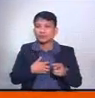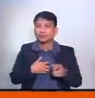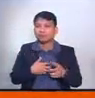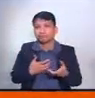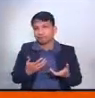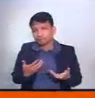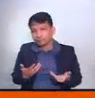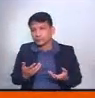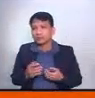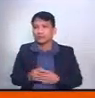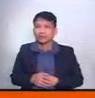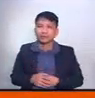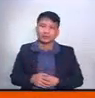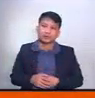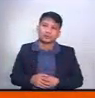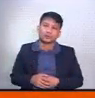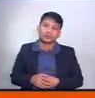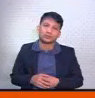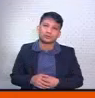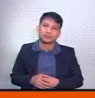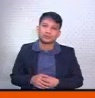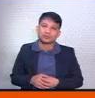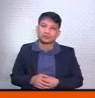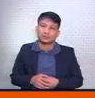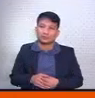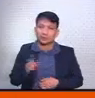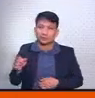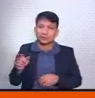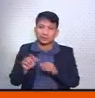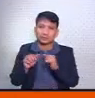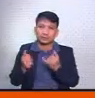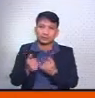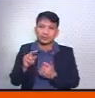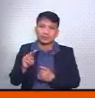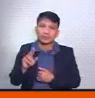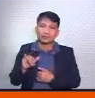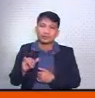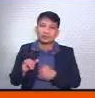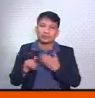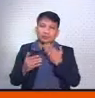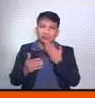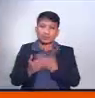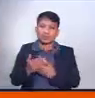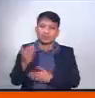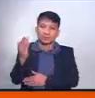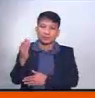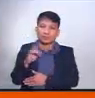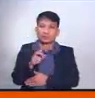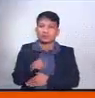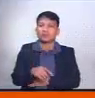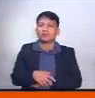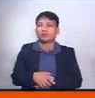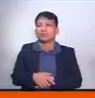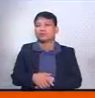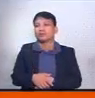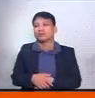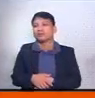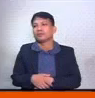Well, siyempre, sino pa nga ba kundi yung kanilang agency. Magandang tanghali po sa inyong tatlo. Magandang tanghali po,